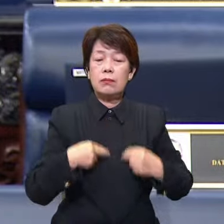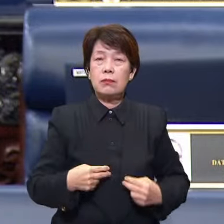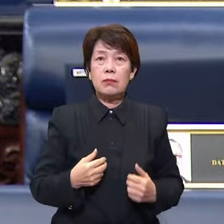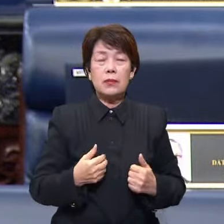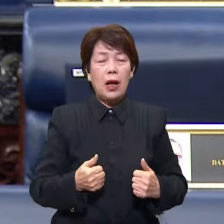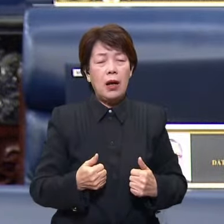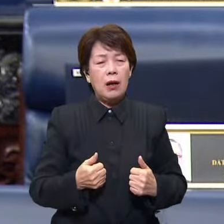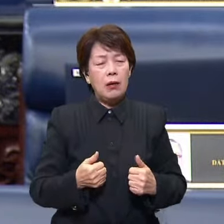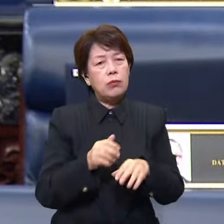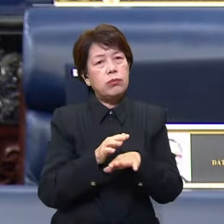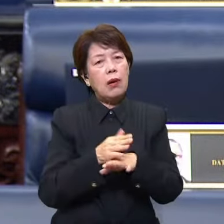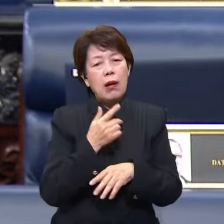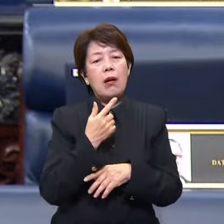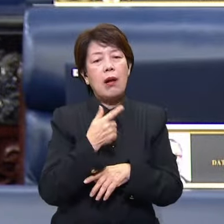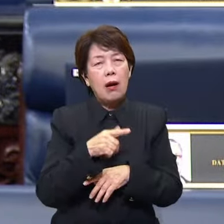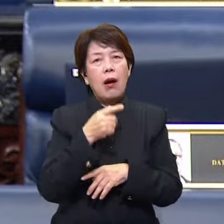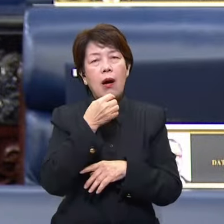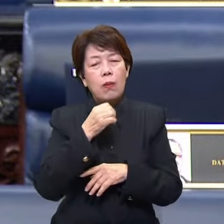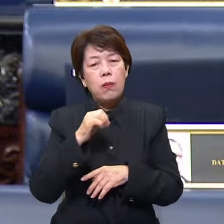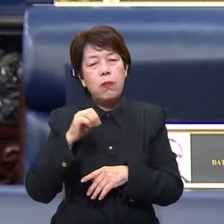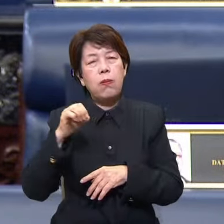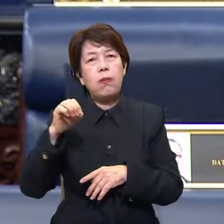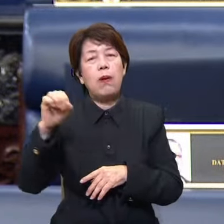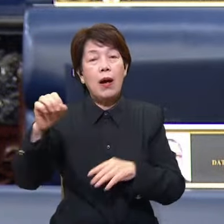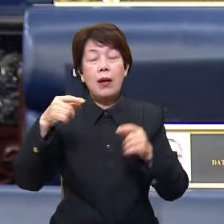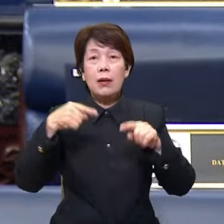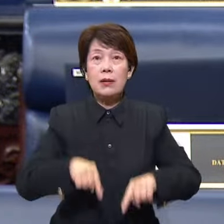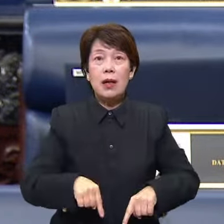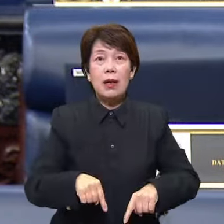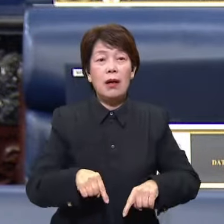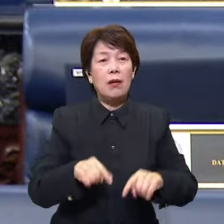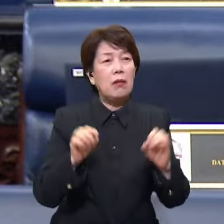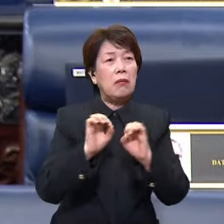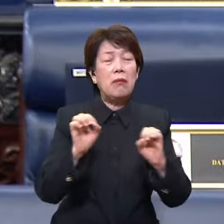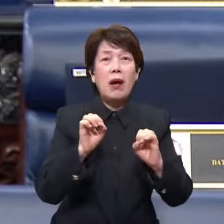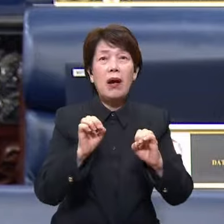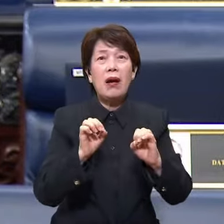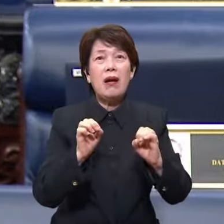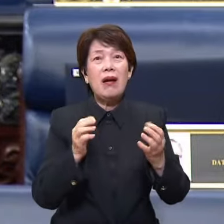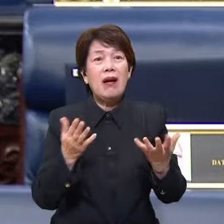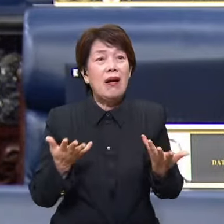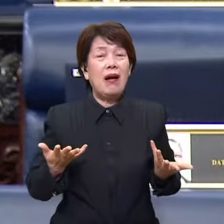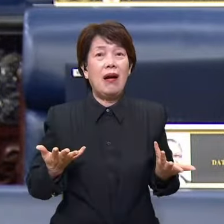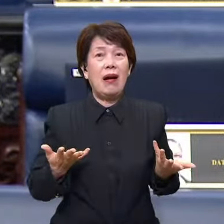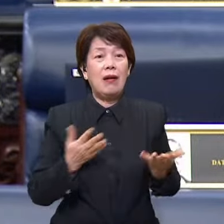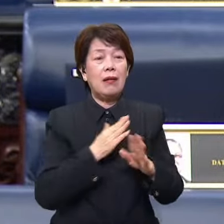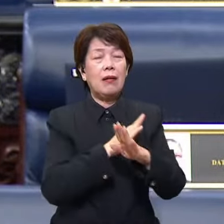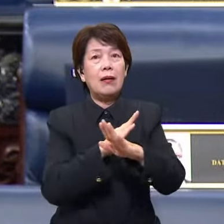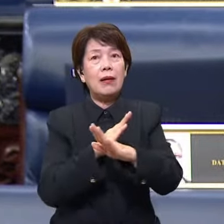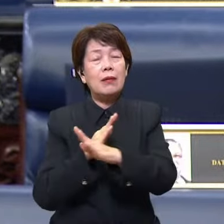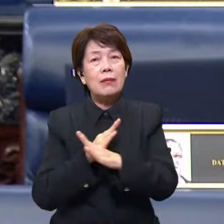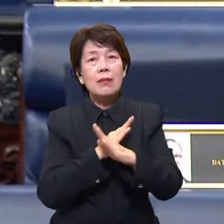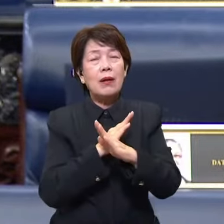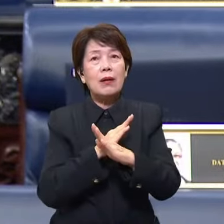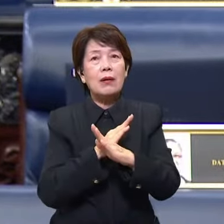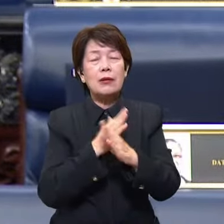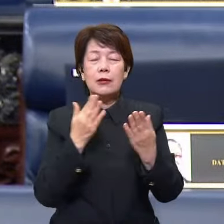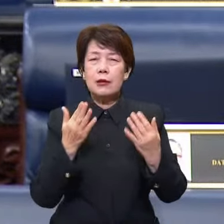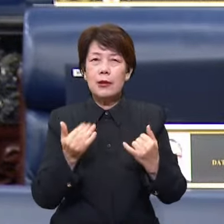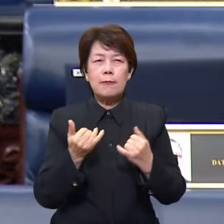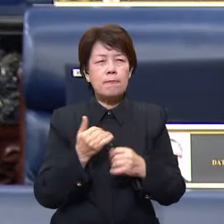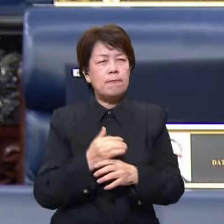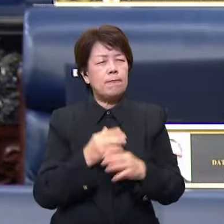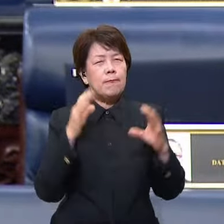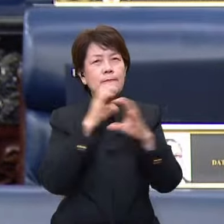berkesan sudah. Sama ada nak menangani infeksi, tuberculosis, ya, dan segala yang lain. Jadi dengan itu,